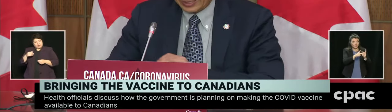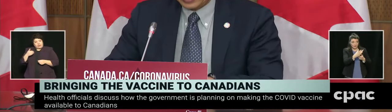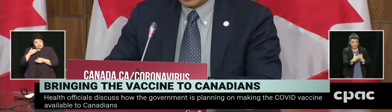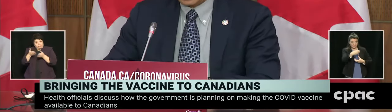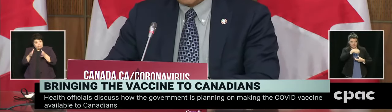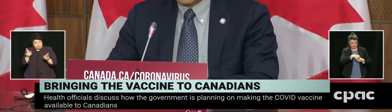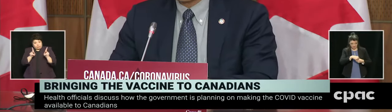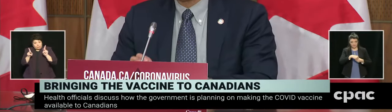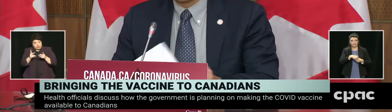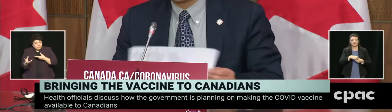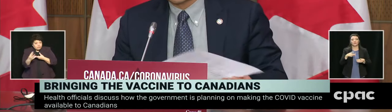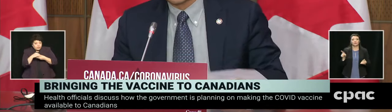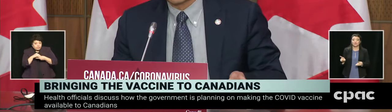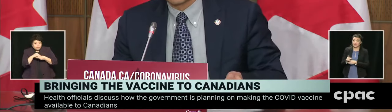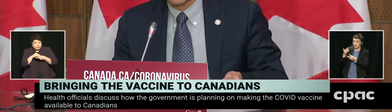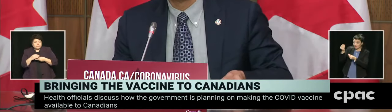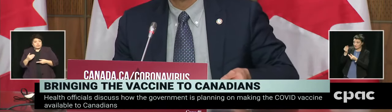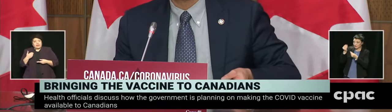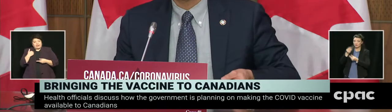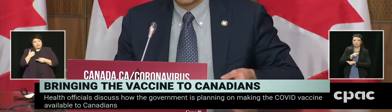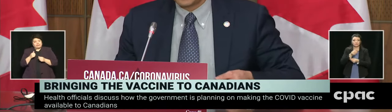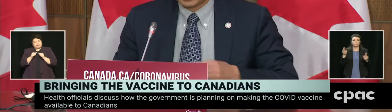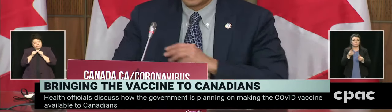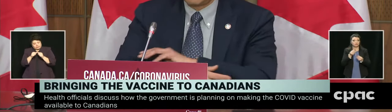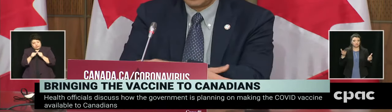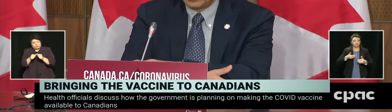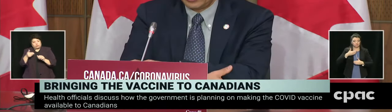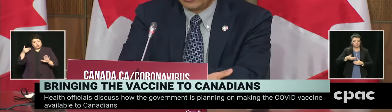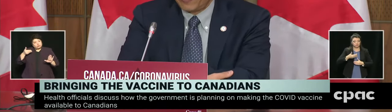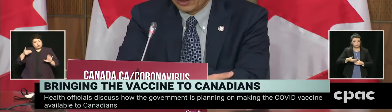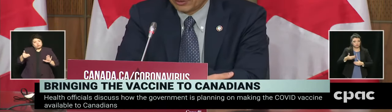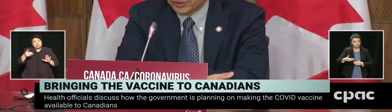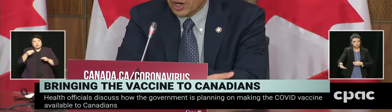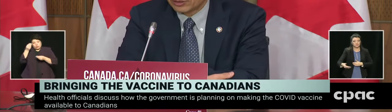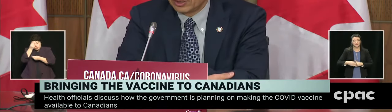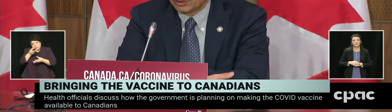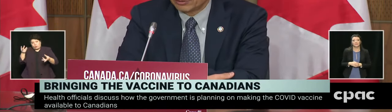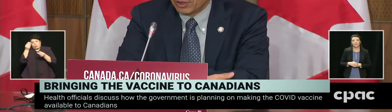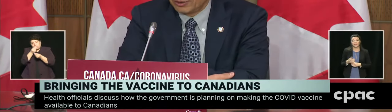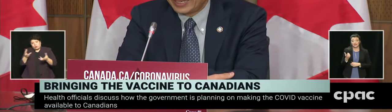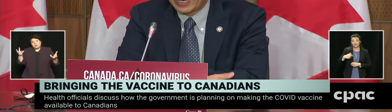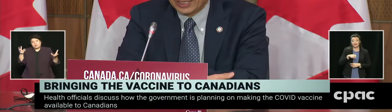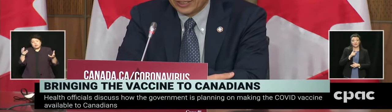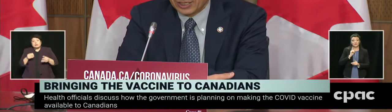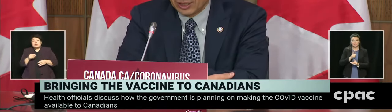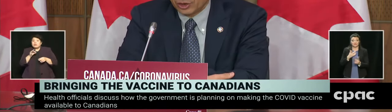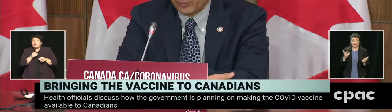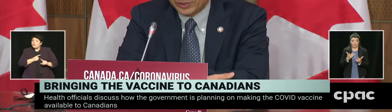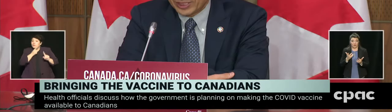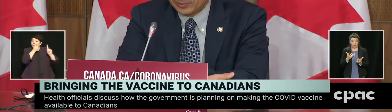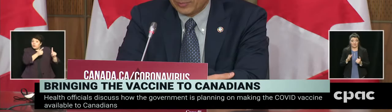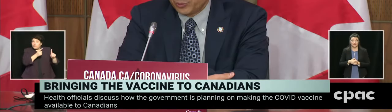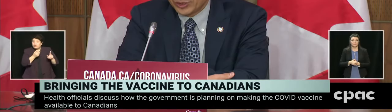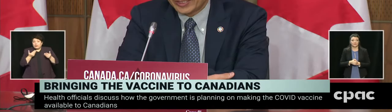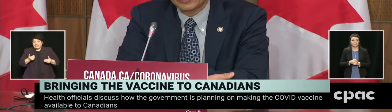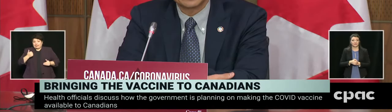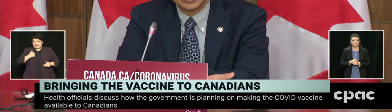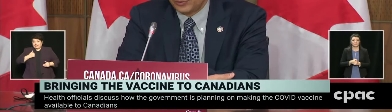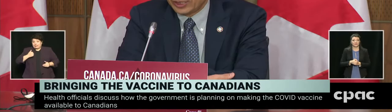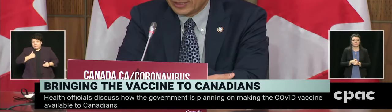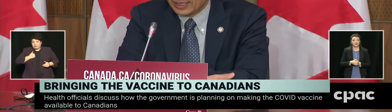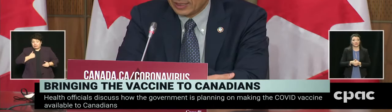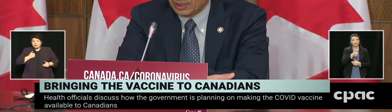signalement systématique. Notre objectif est de faire en sorte qu'autant des Canadiens que possible puissent